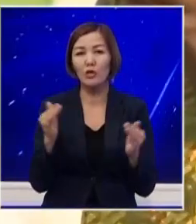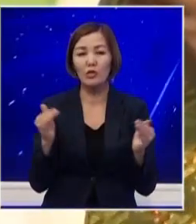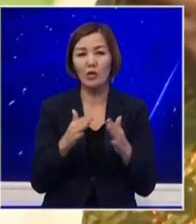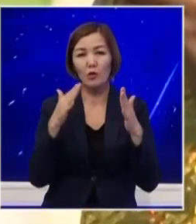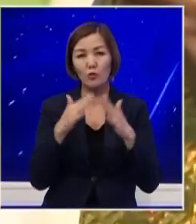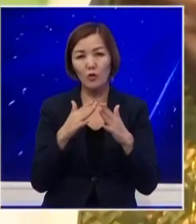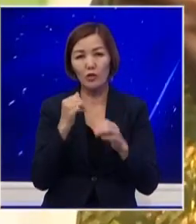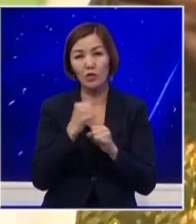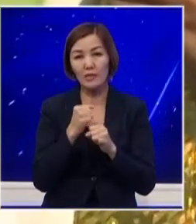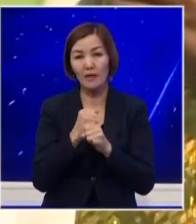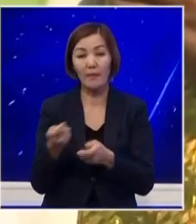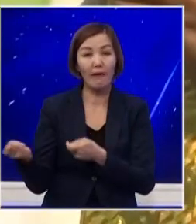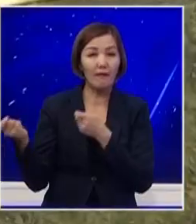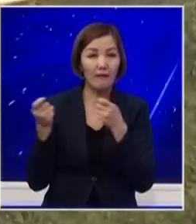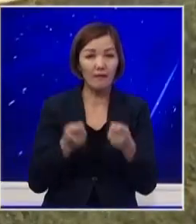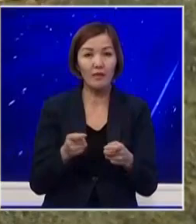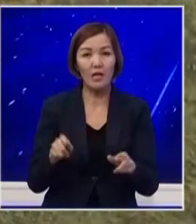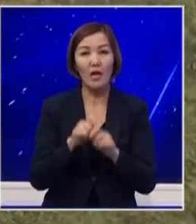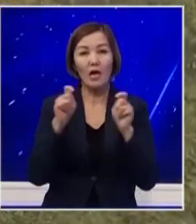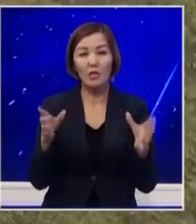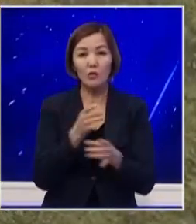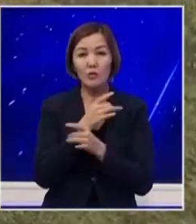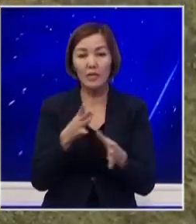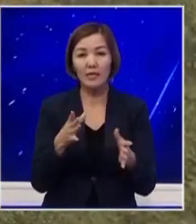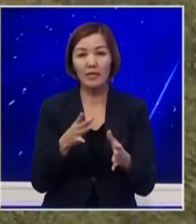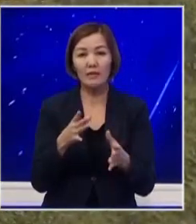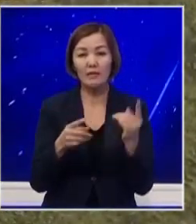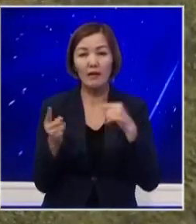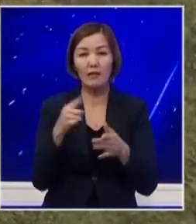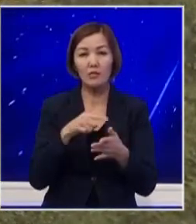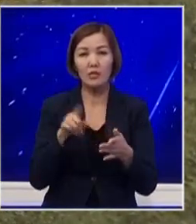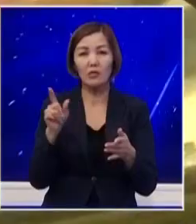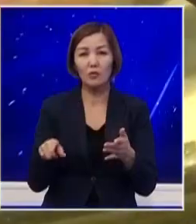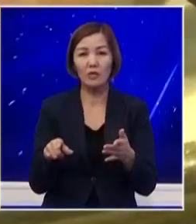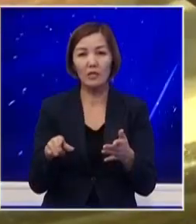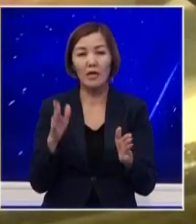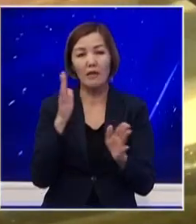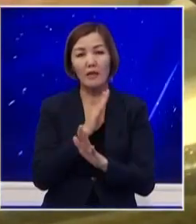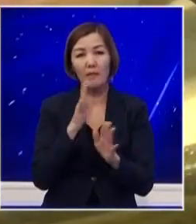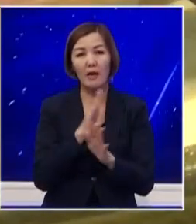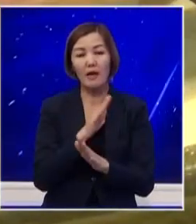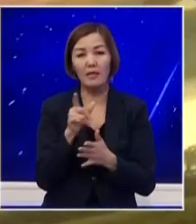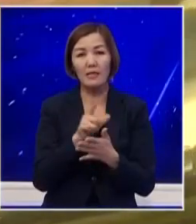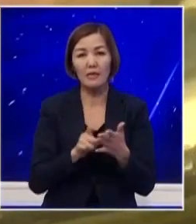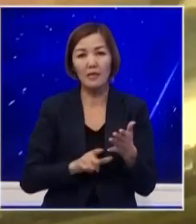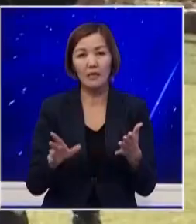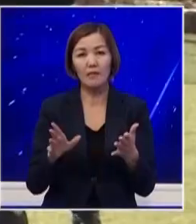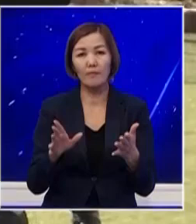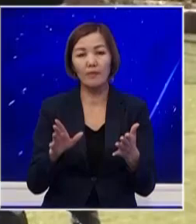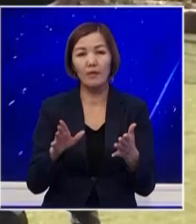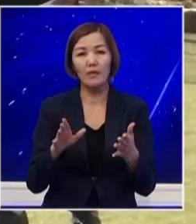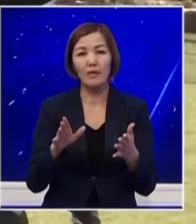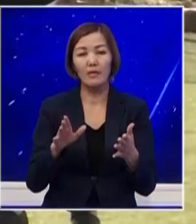қолдарынан шағын ұяшықтарды жасап әкелген. Олар ашылу салтанатында әйгілі ақындар жазған табиғат лирикаларын шабыттана